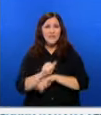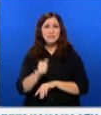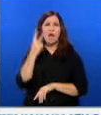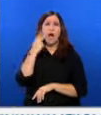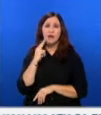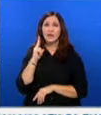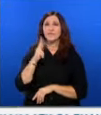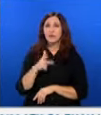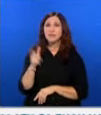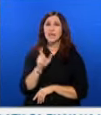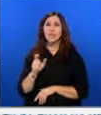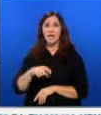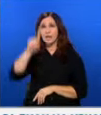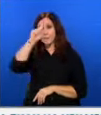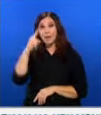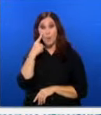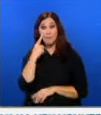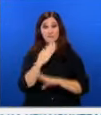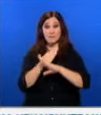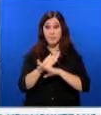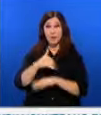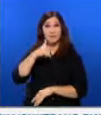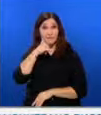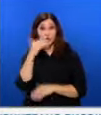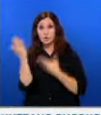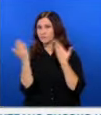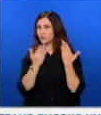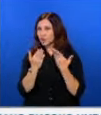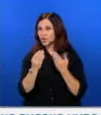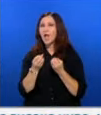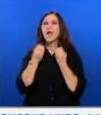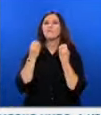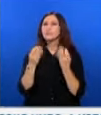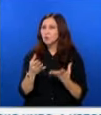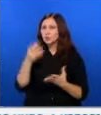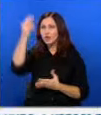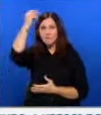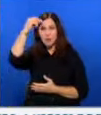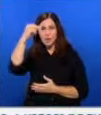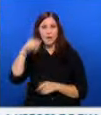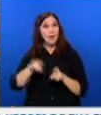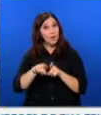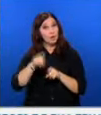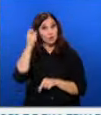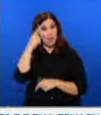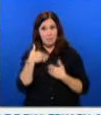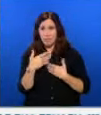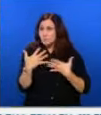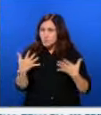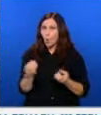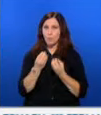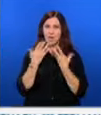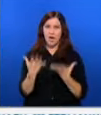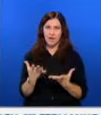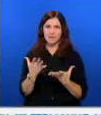Франция, Италия, Германия вече опитват забрана на телефоните в училище. Възможно ли е и в България? Като идея на мен много ми